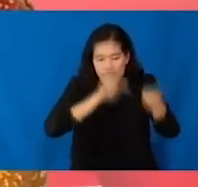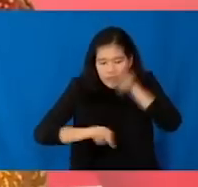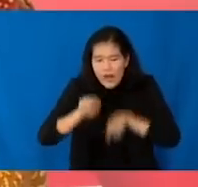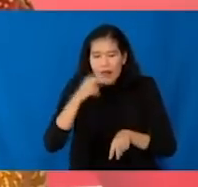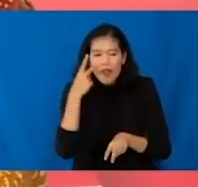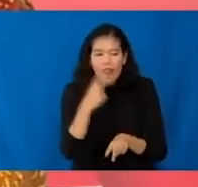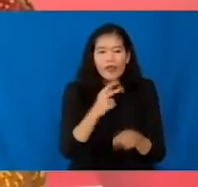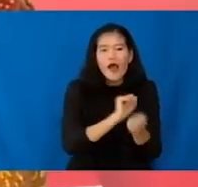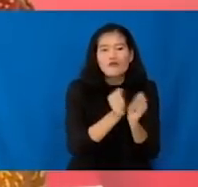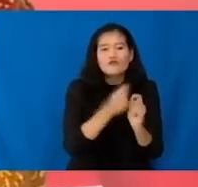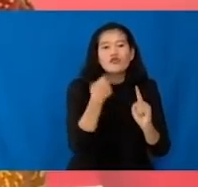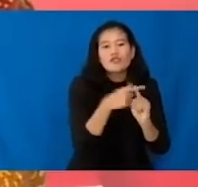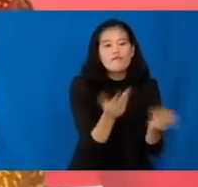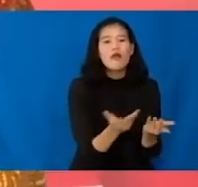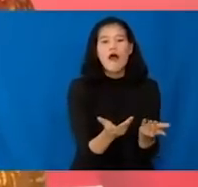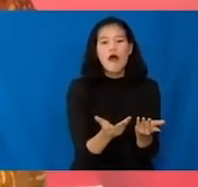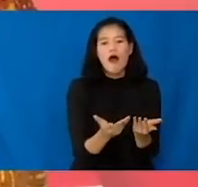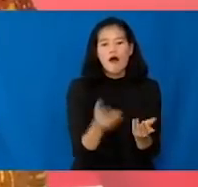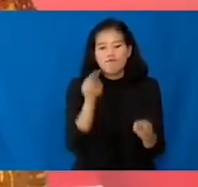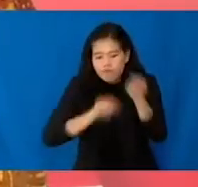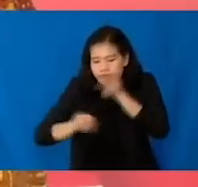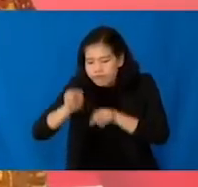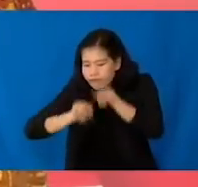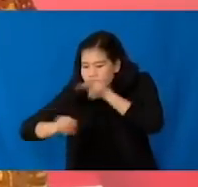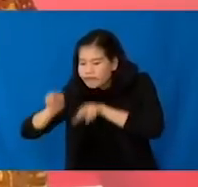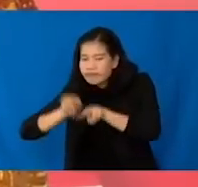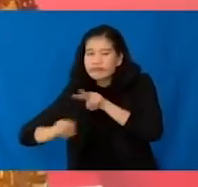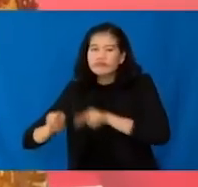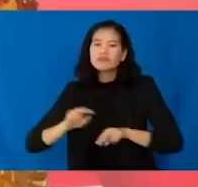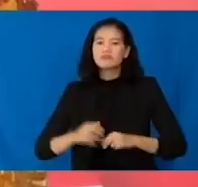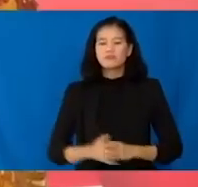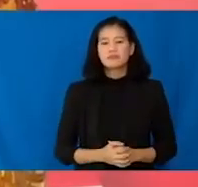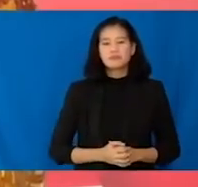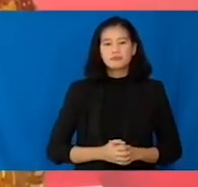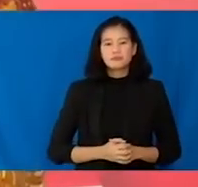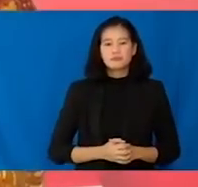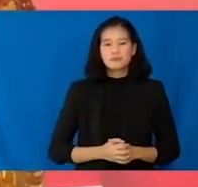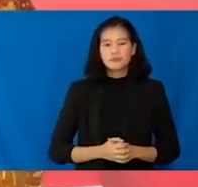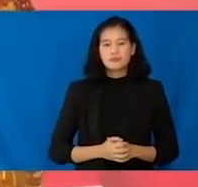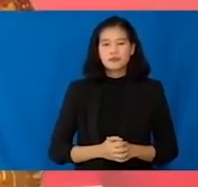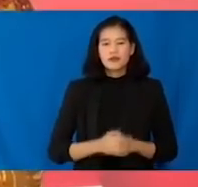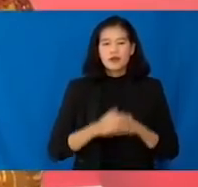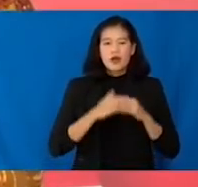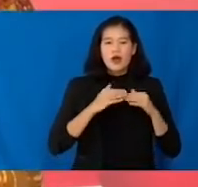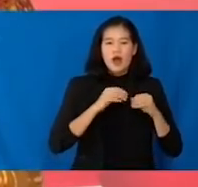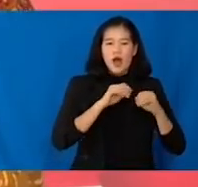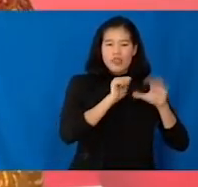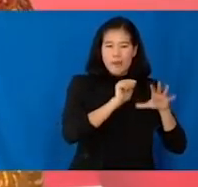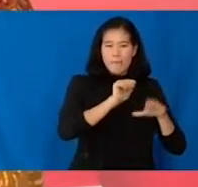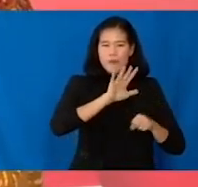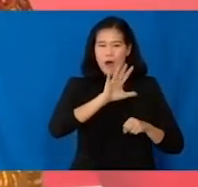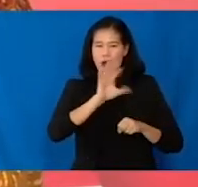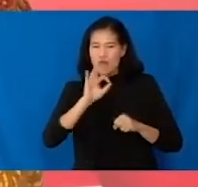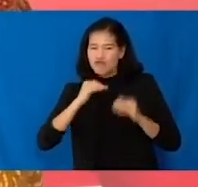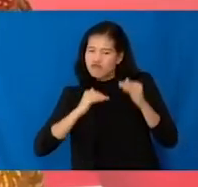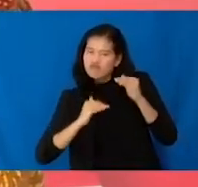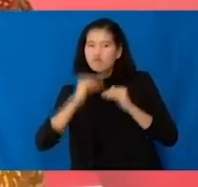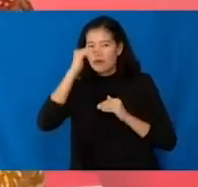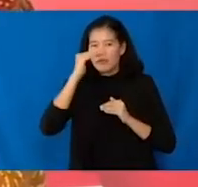kasus positif di dalam rangka memutus rantai penularannya sudah lebih dari 6500